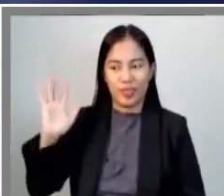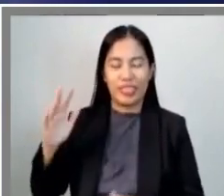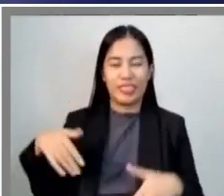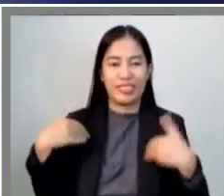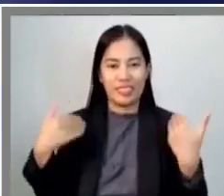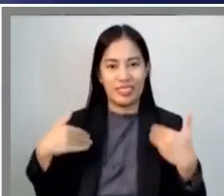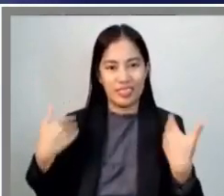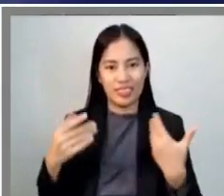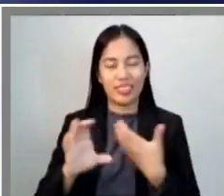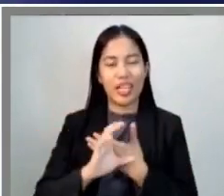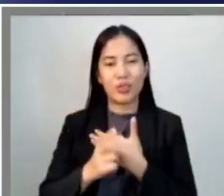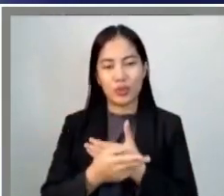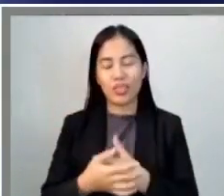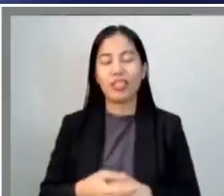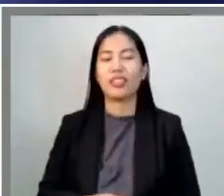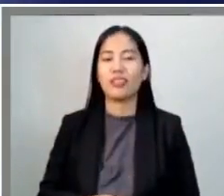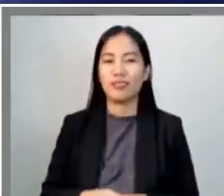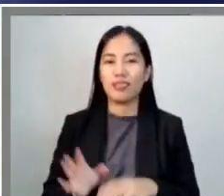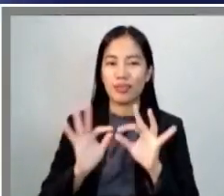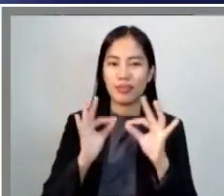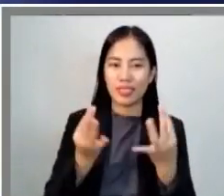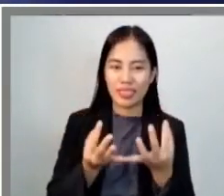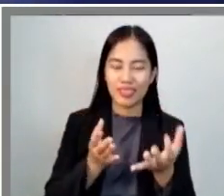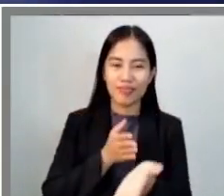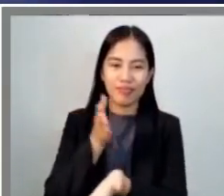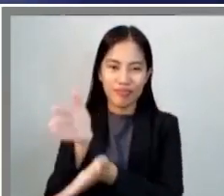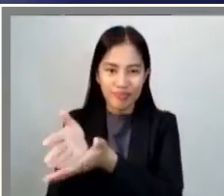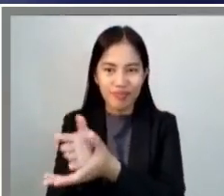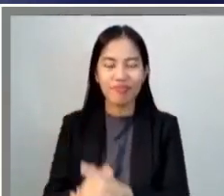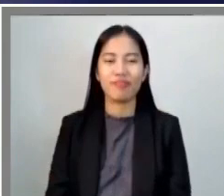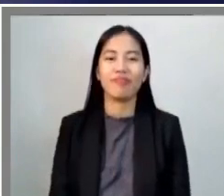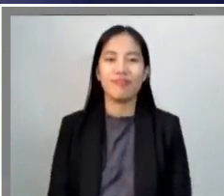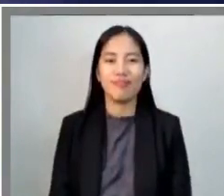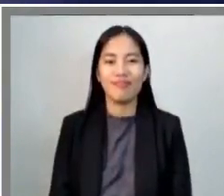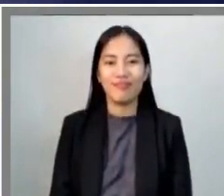namin. Wow. Buti, nilinaw mo. Hindi.